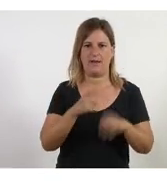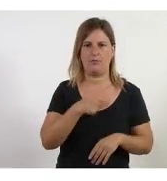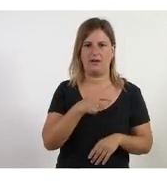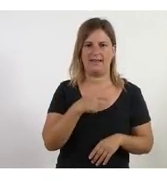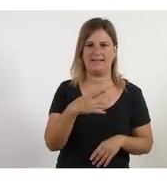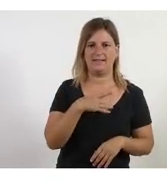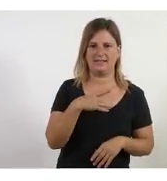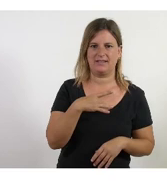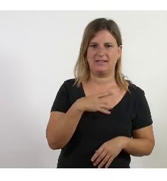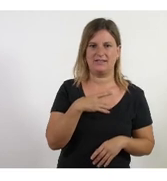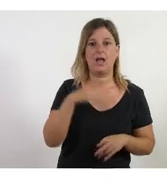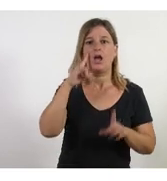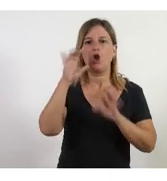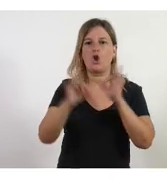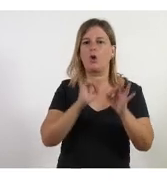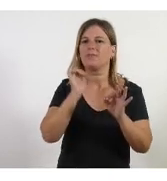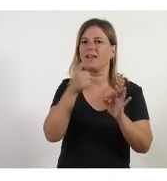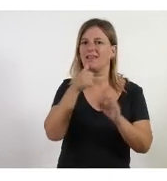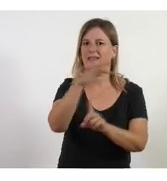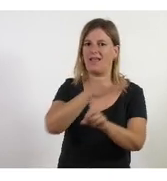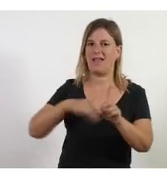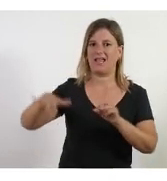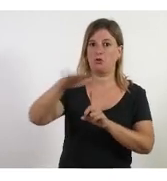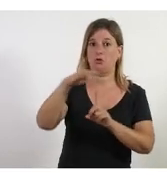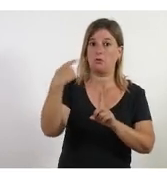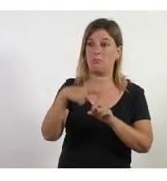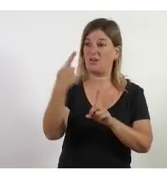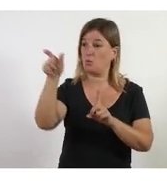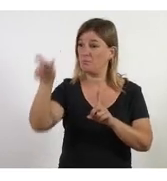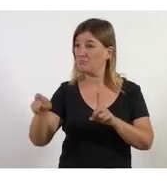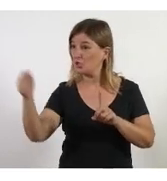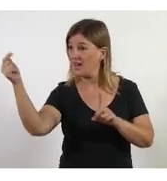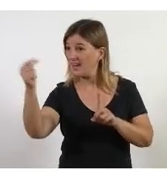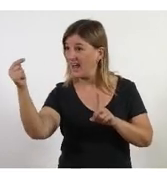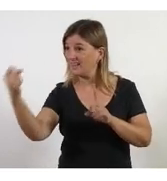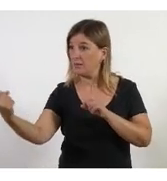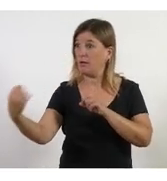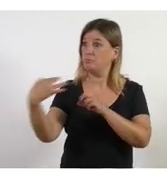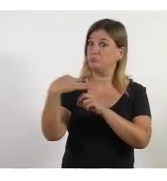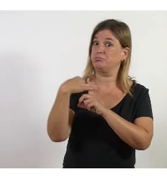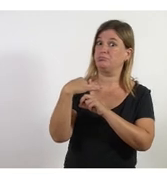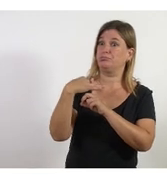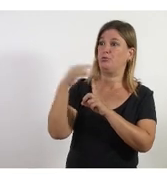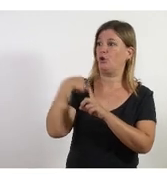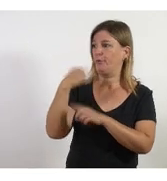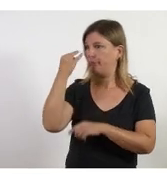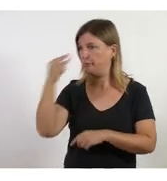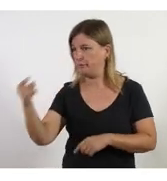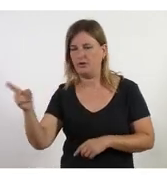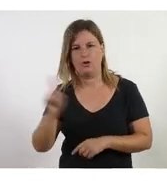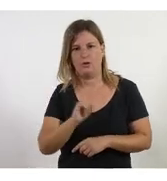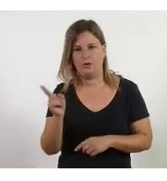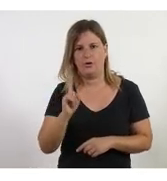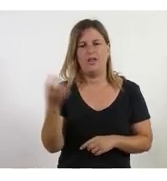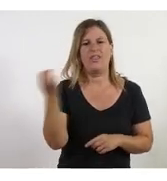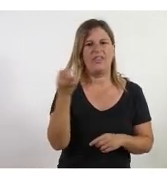vigileu de les persones que us envolteu, perquè si té energia negativa, nosaltres cap allà. Ens hem d'envoltar de persones que vibren